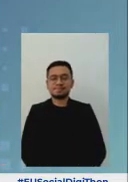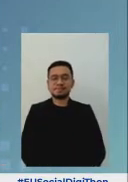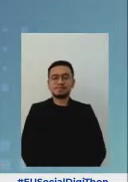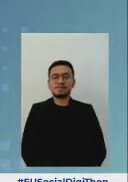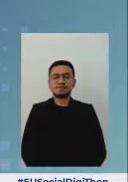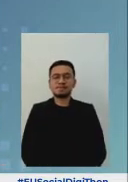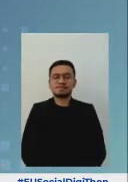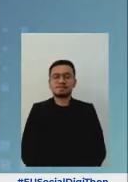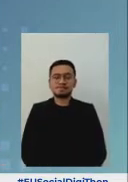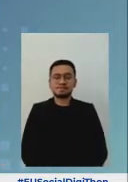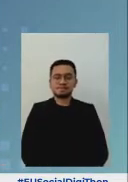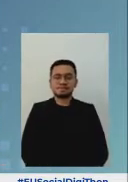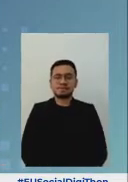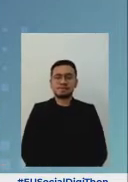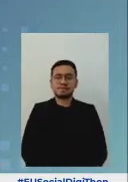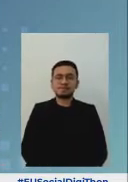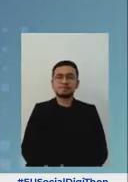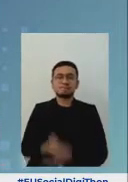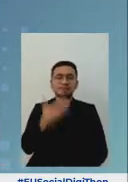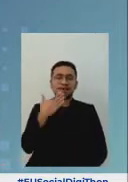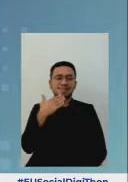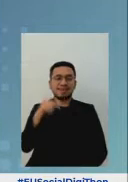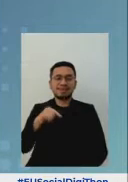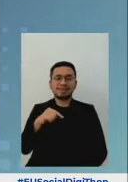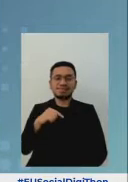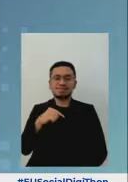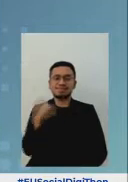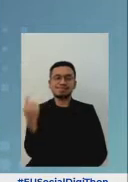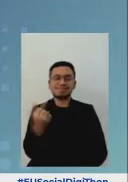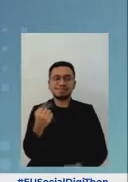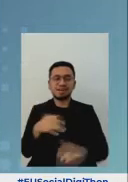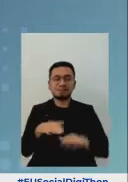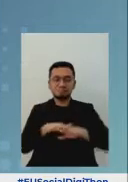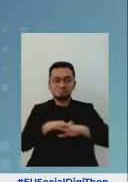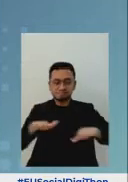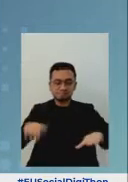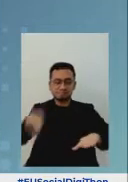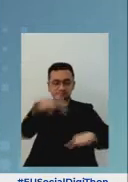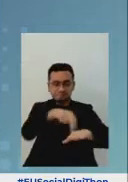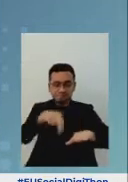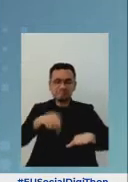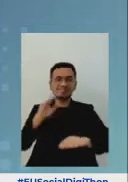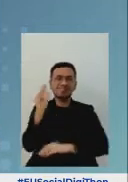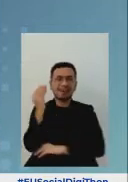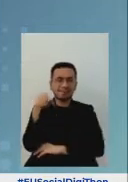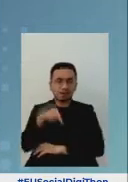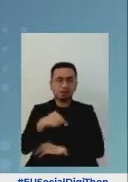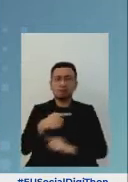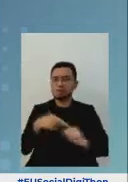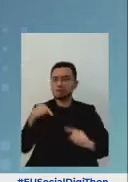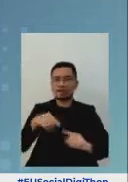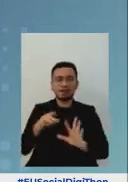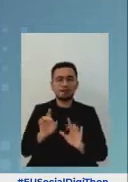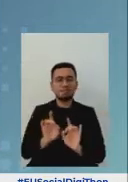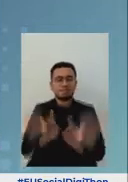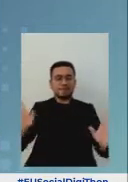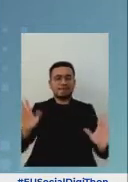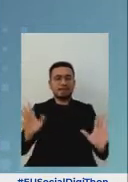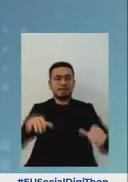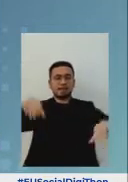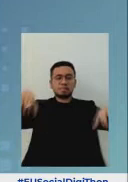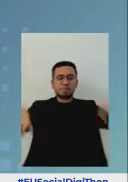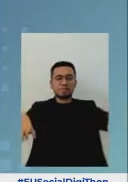di IPK Jakarta, kali ini kita di luar dari IPK Jakarta dengan batik yang sama. Mbak Nina, hari ini saya kasih